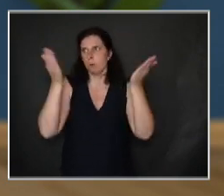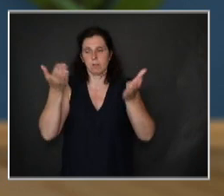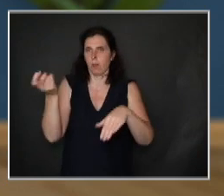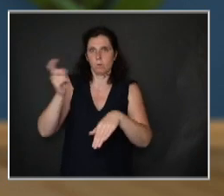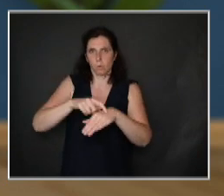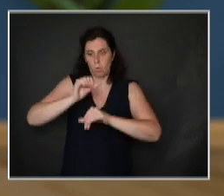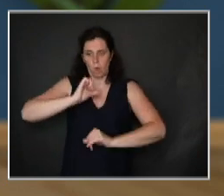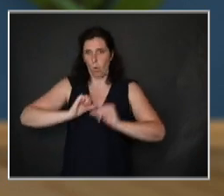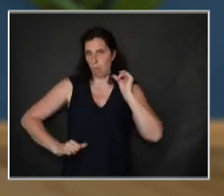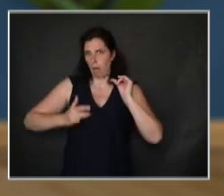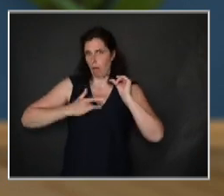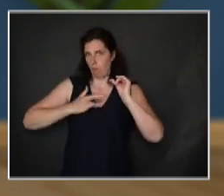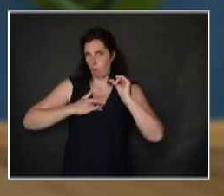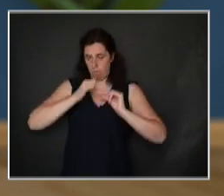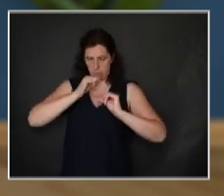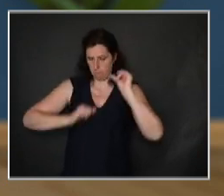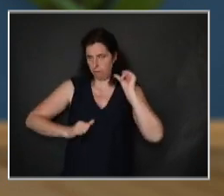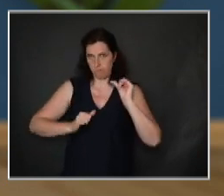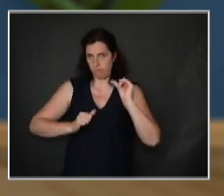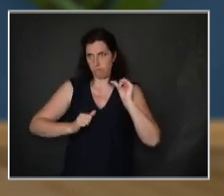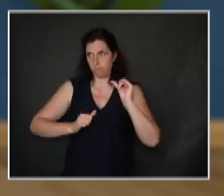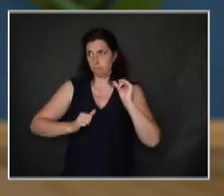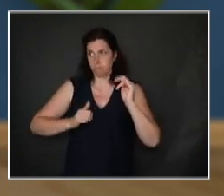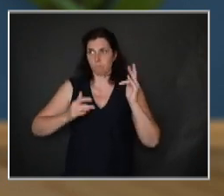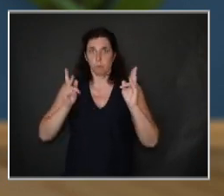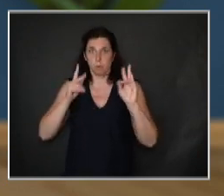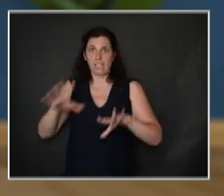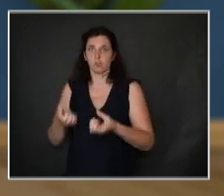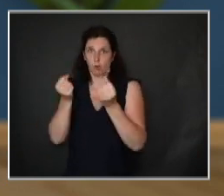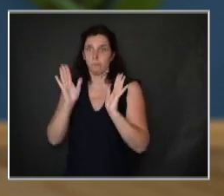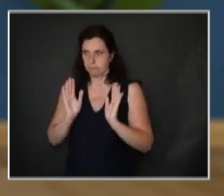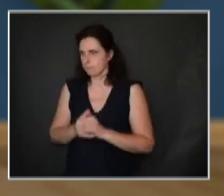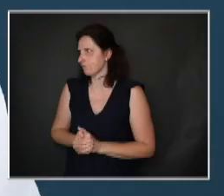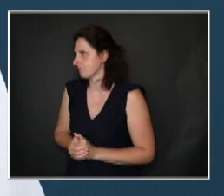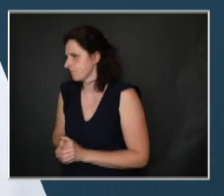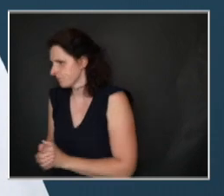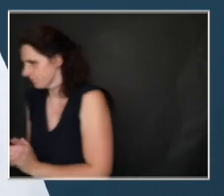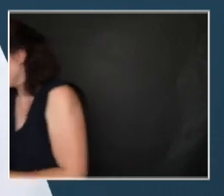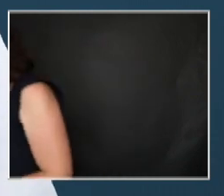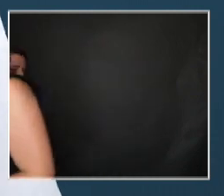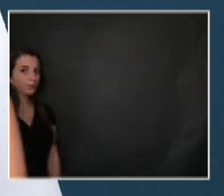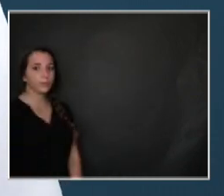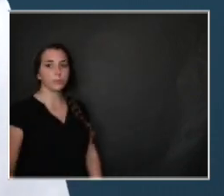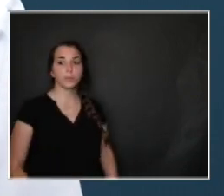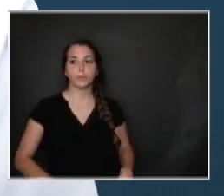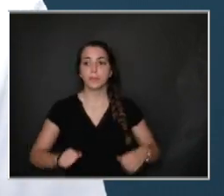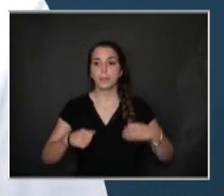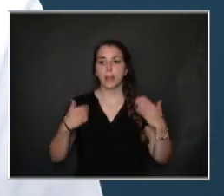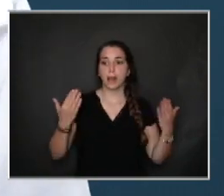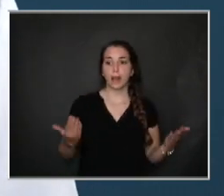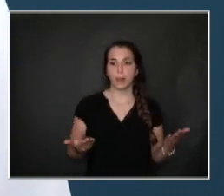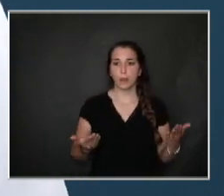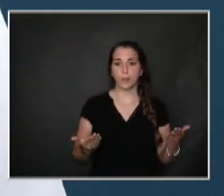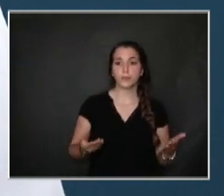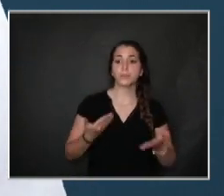immédiatement, opéré dans la foulée, et peut-être que je lui ai sauvé la vie. Alors, le mal de dos, c'est